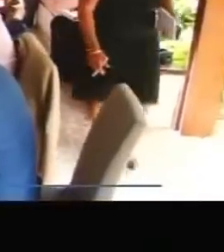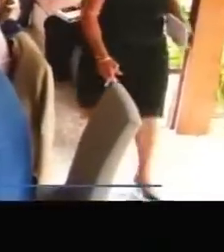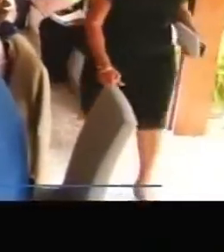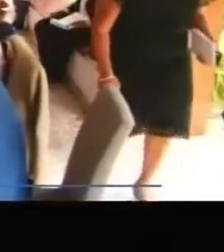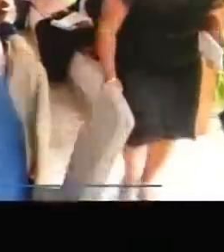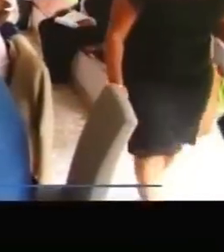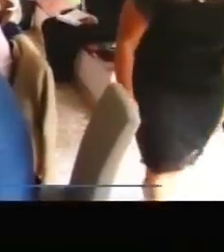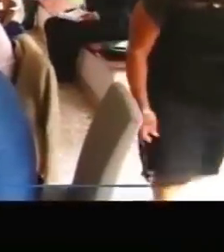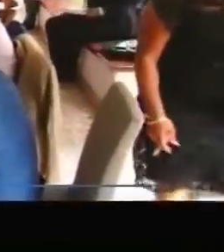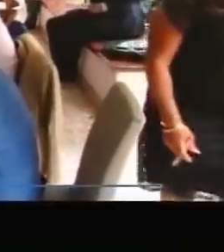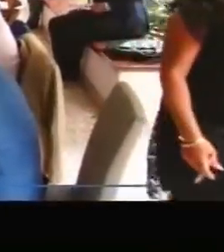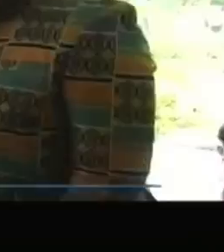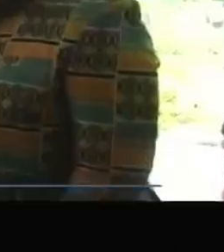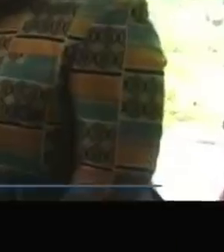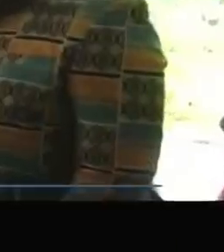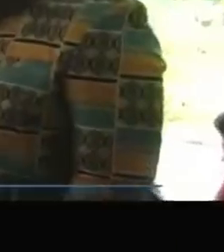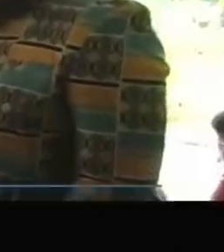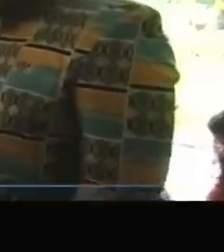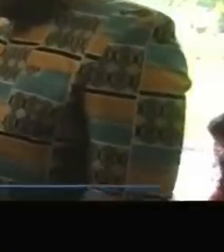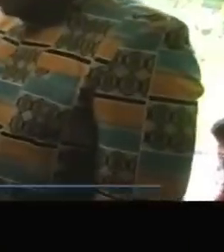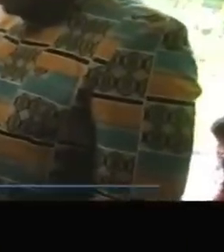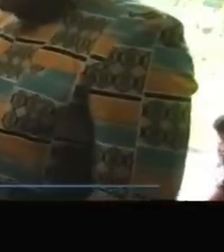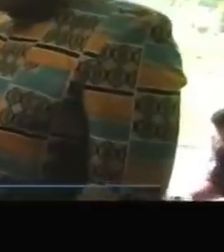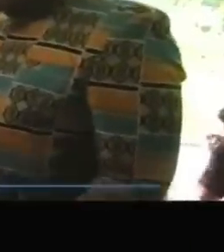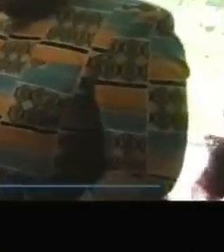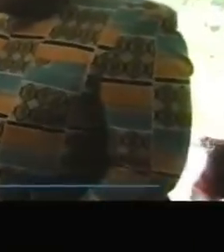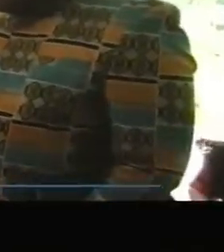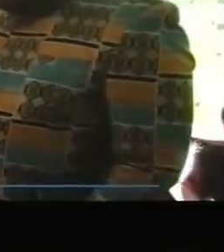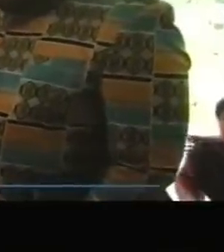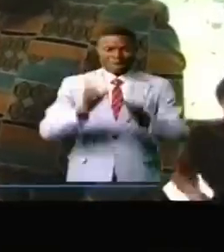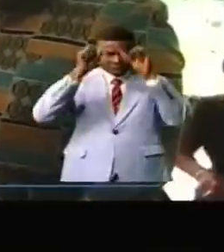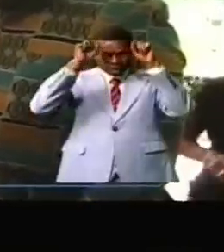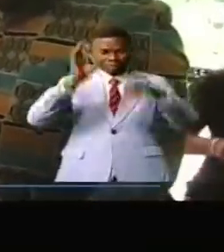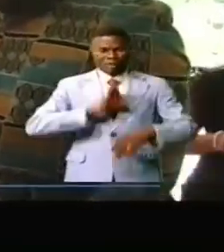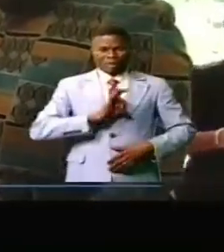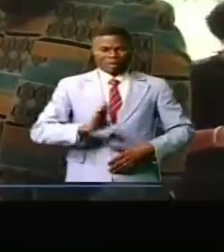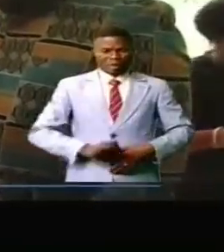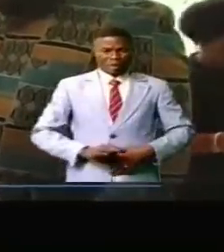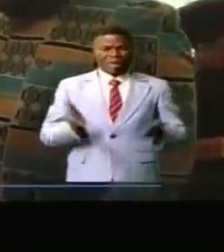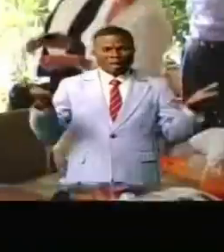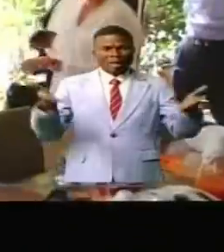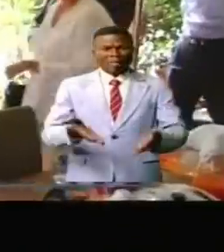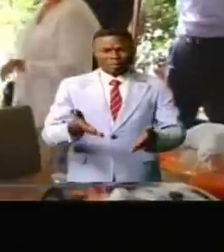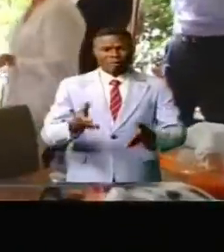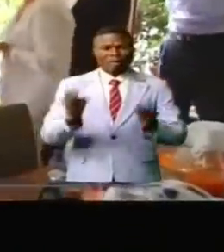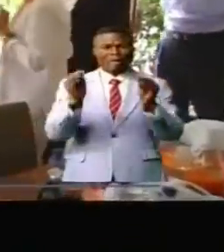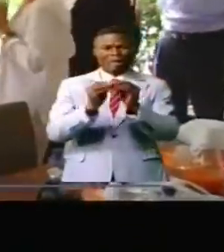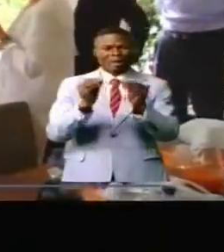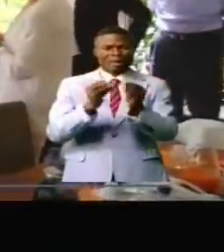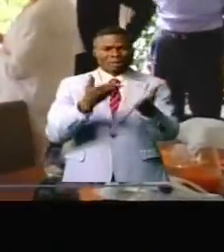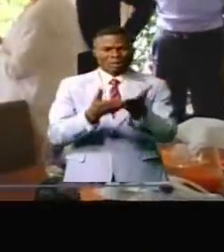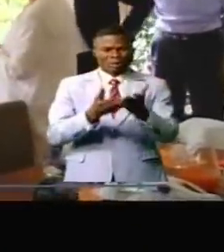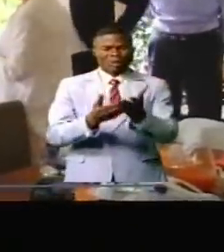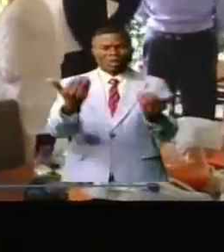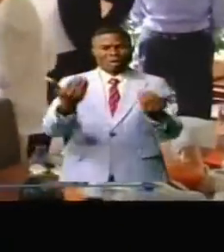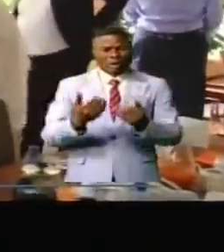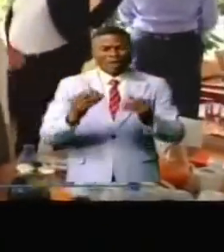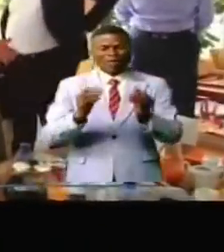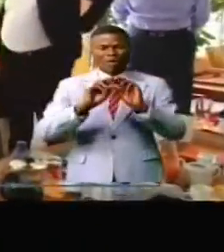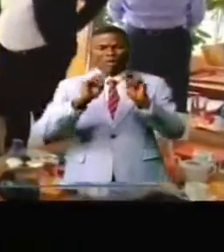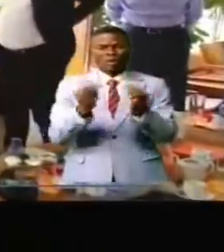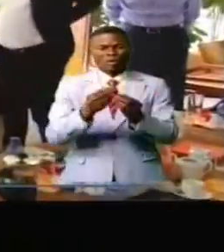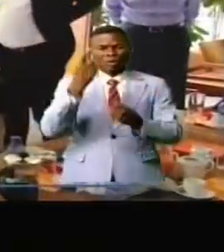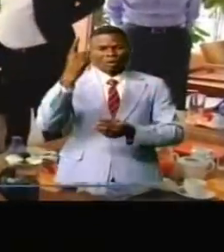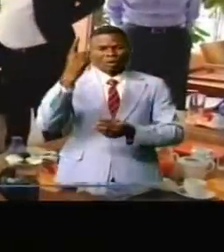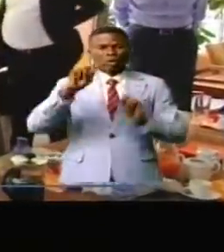européenne accrédités à Kinshasa. Le mandataire spécial du chef de l'État a fait part à ses interlocuteurs de la volonté commune exprimée par